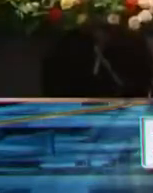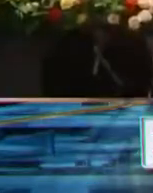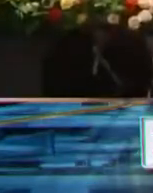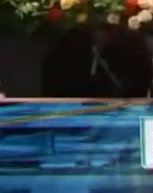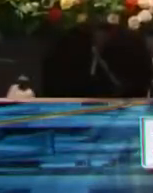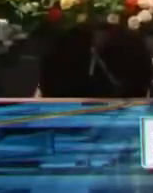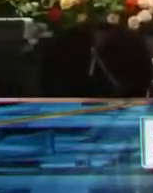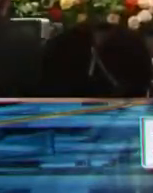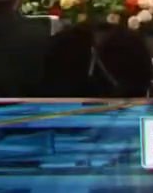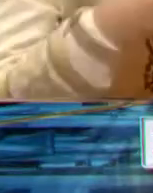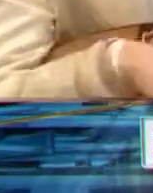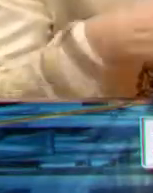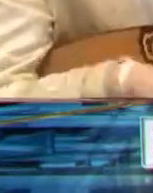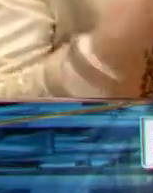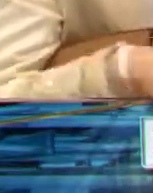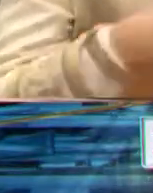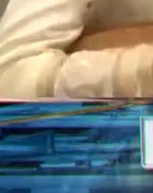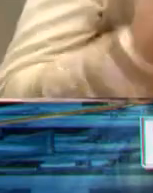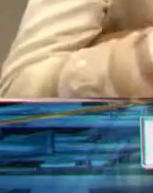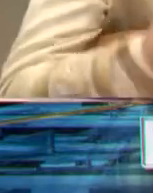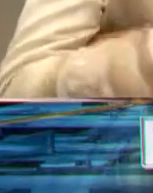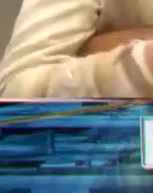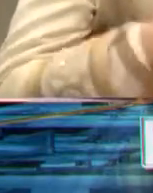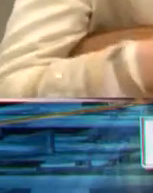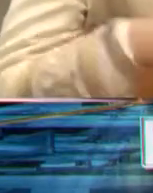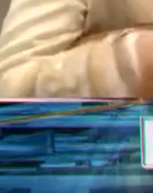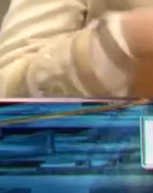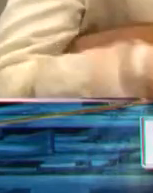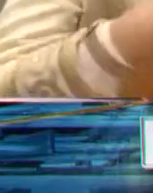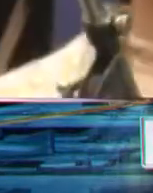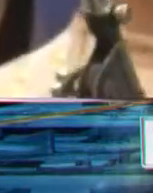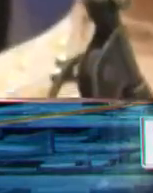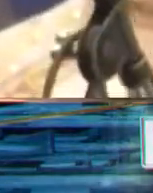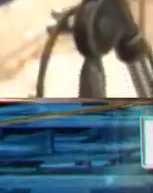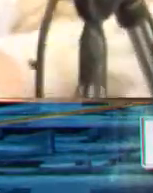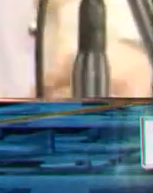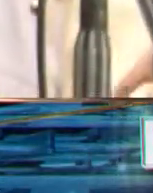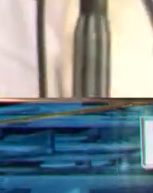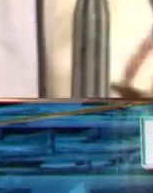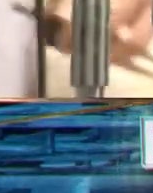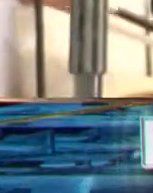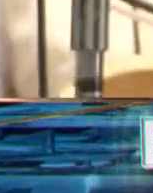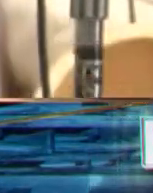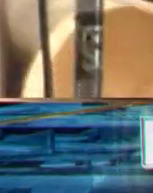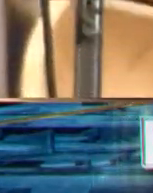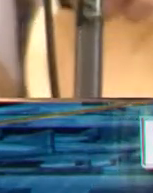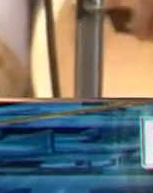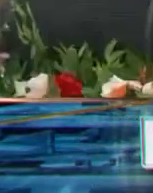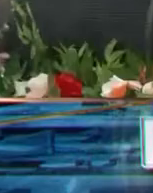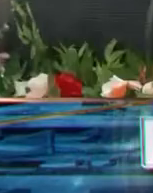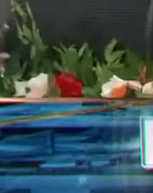4 сағатқа жуық уақытта үзіліссіз 75 күй тартылды. Қорқыт этно ансамблі Гиннес рекордтар кітабына